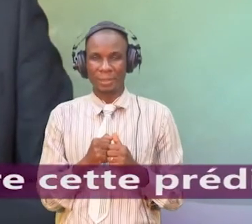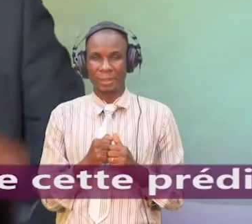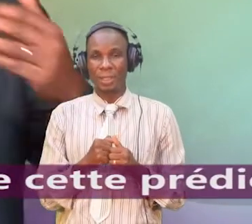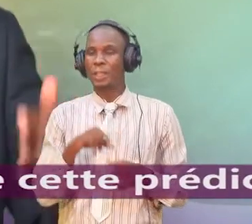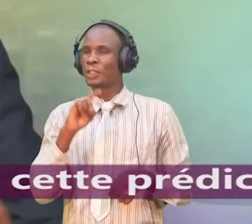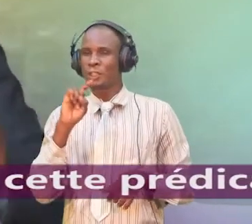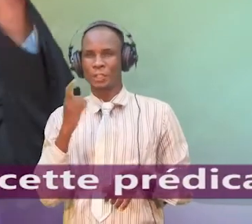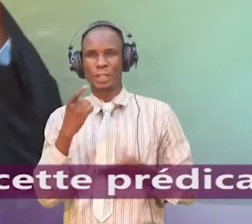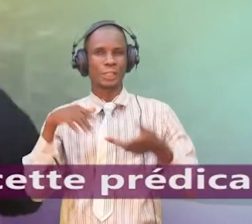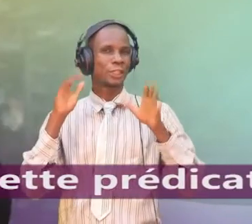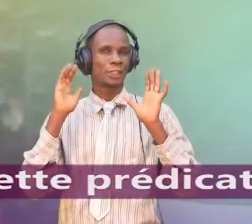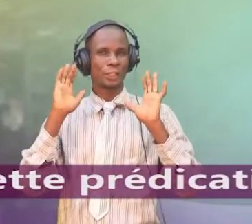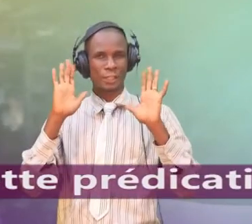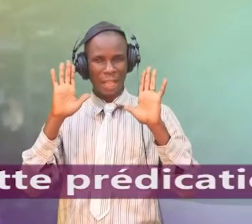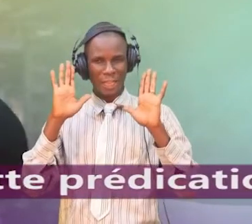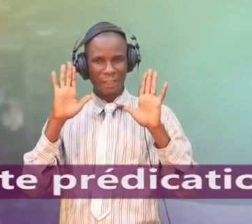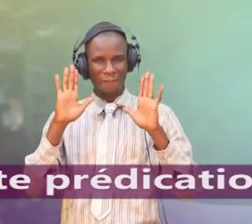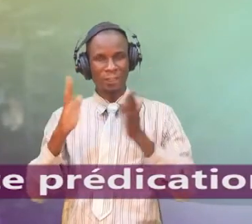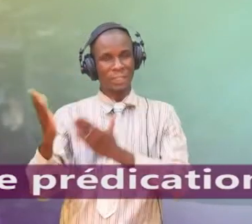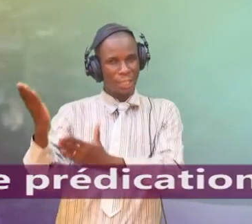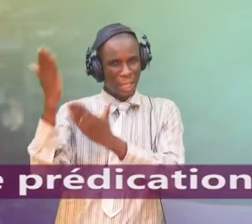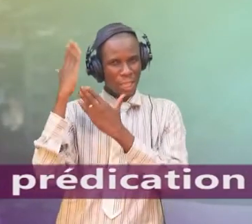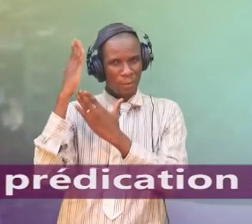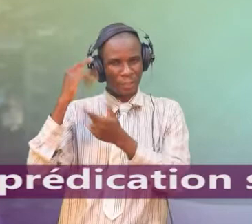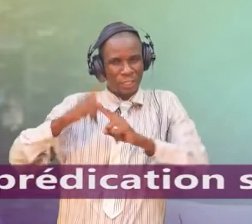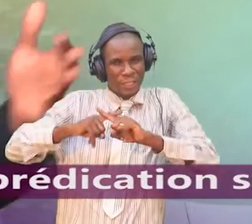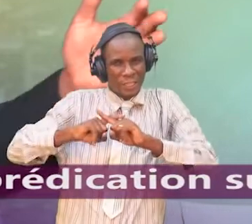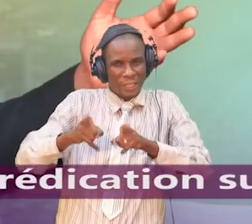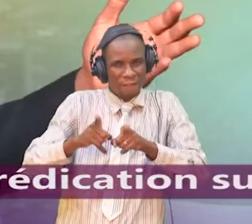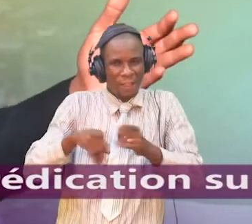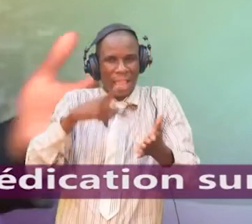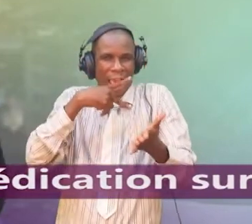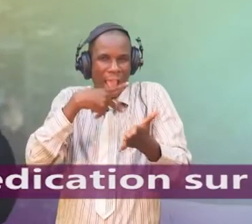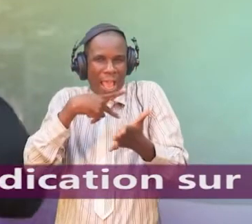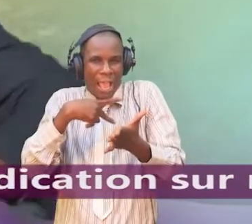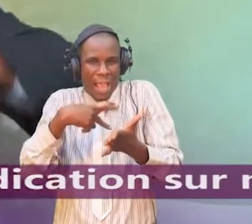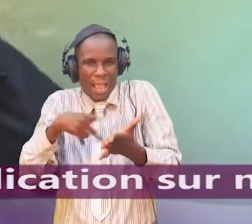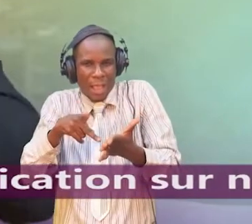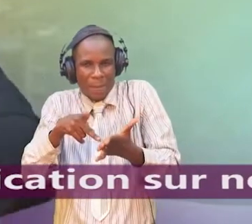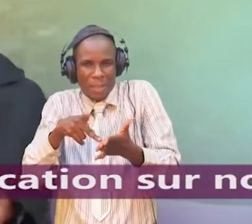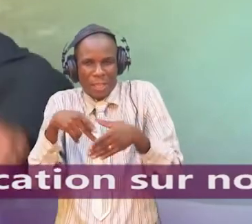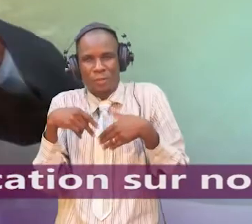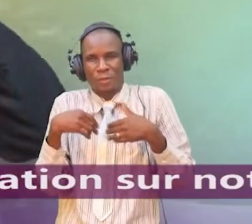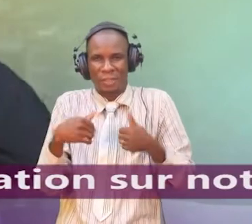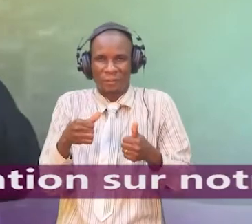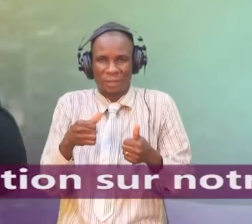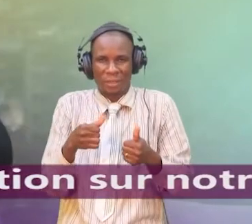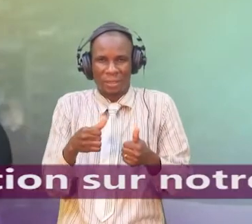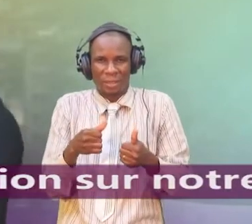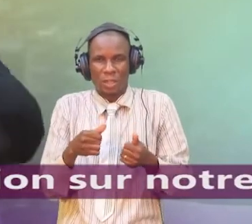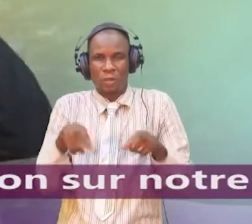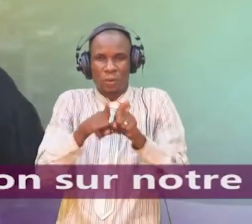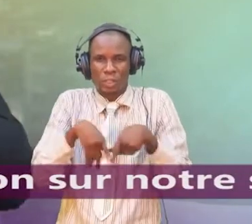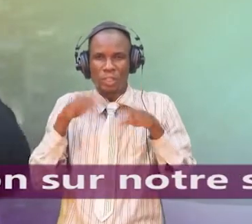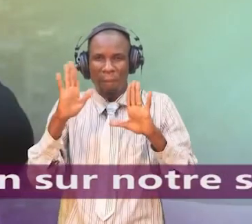Tokoki kosomba lobiko na biso na nzela ya misolote, tokoki kopesa lisungi na biso pona kokwa lobiko te, kasi